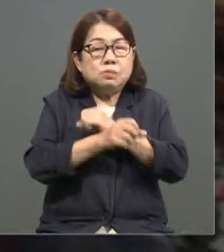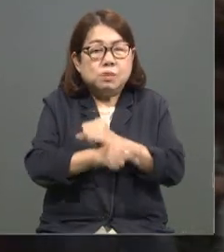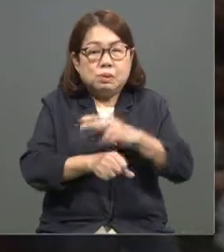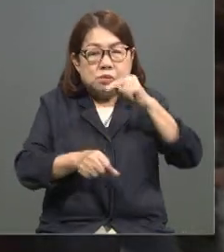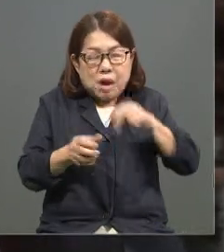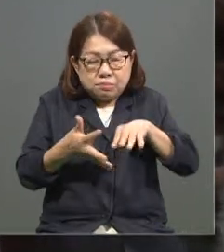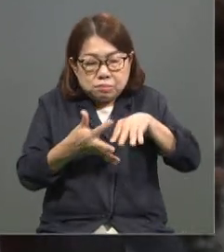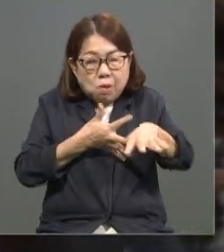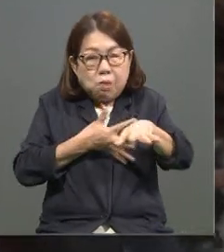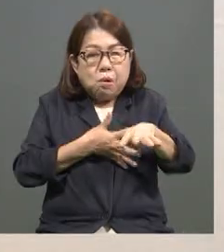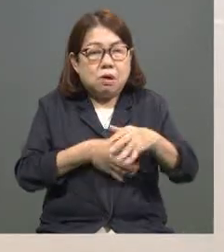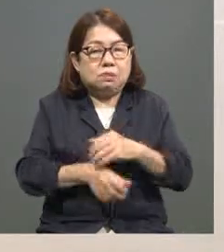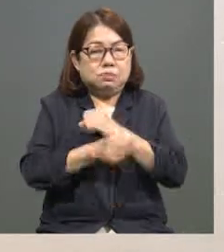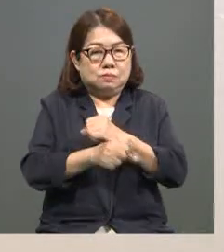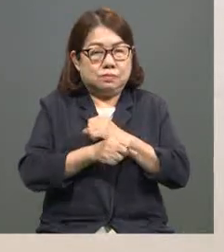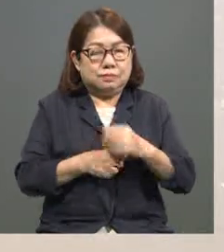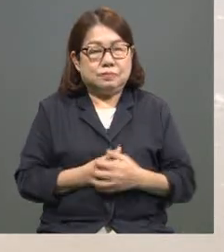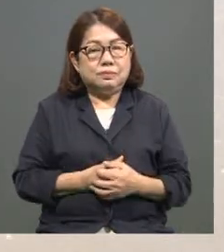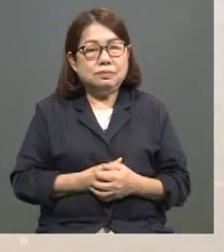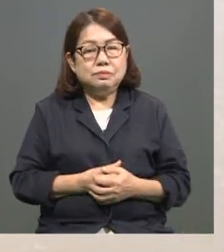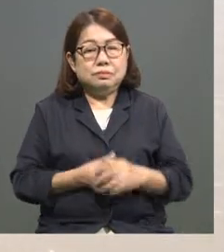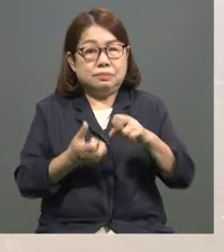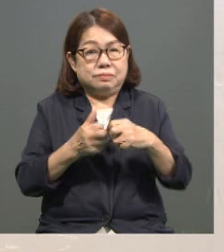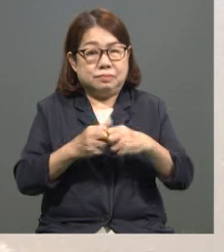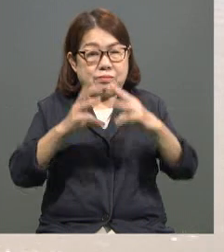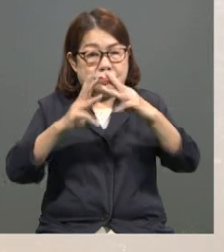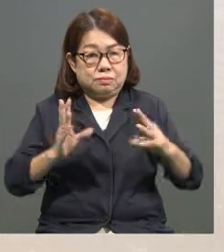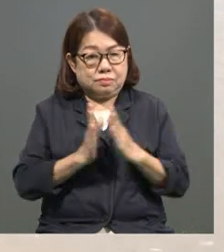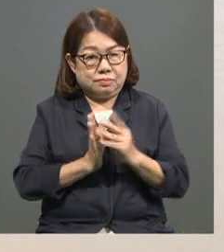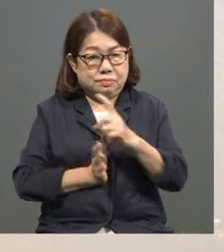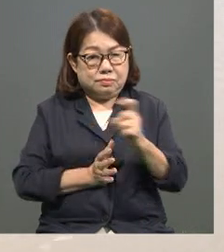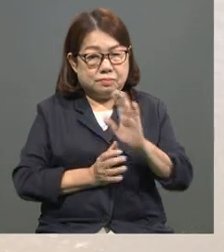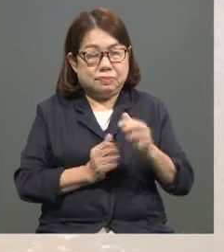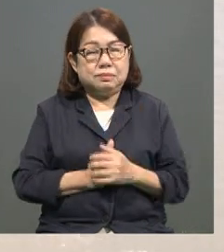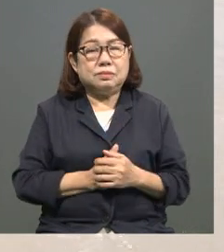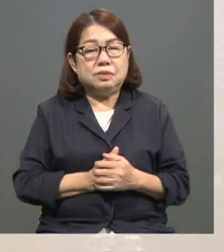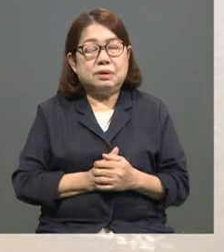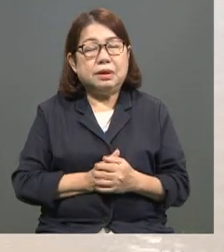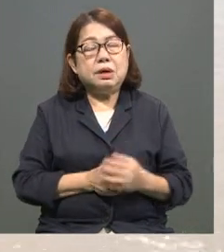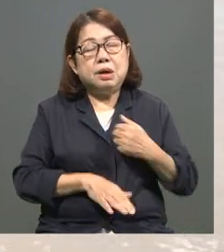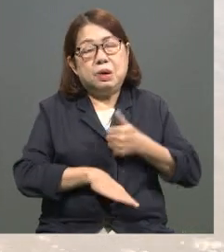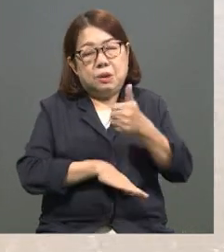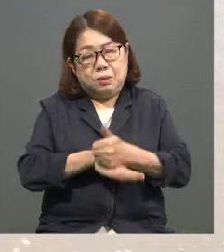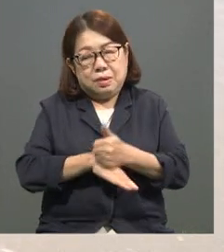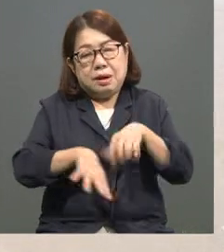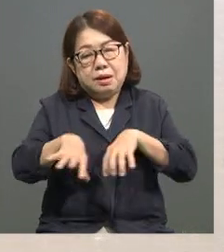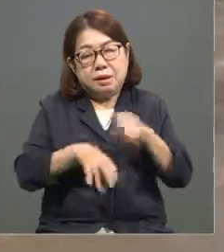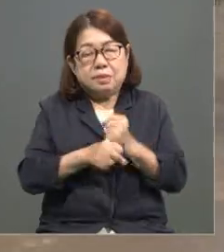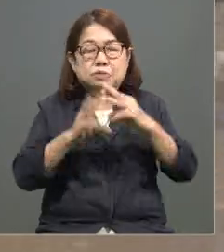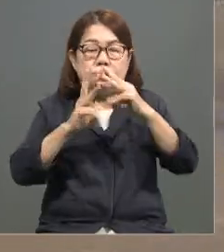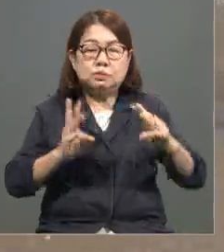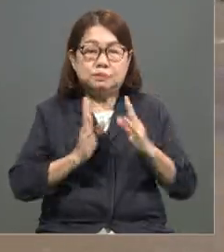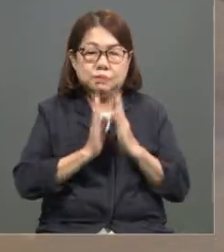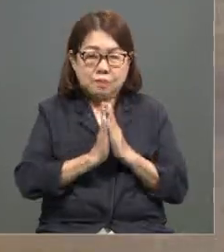หลุดรอดออกมาแล้วก็ทะลักเข้าไปส่งผลกระทบในพื้นที่ค่ะนายภัทรพงษ์เก่าเงินผู้อำนวยการอุทยานประวัติศาสตร์